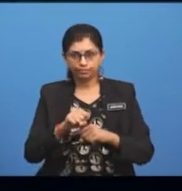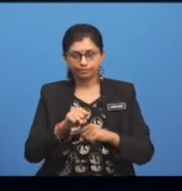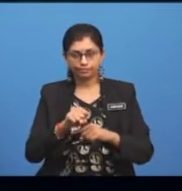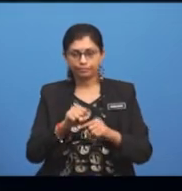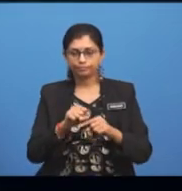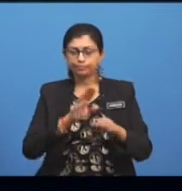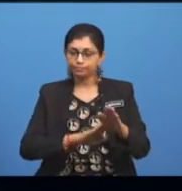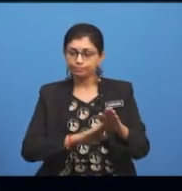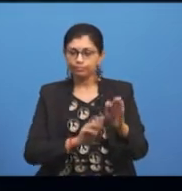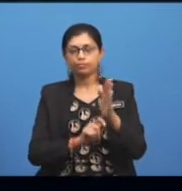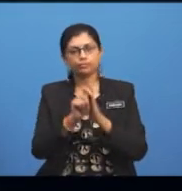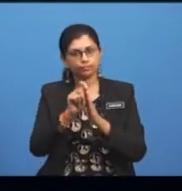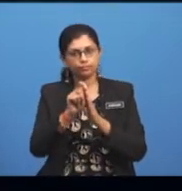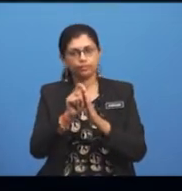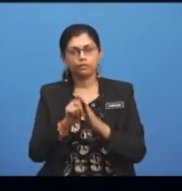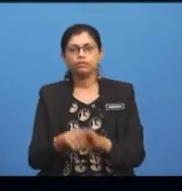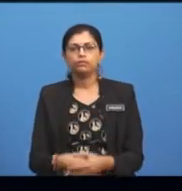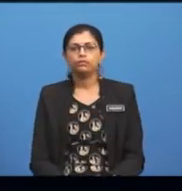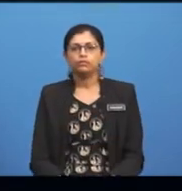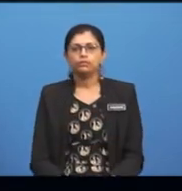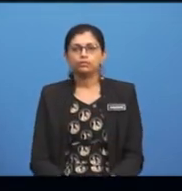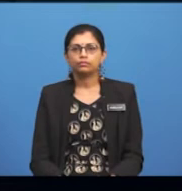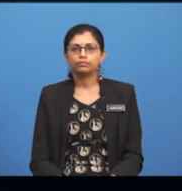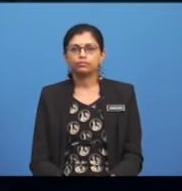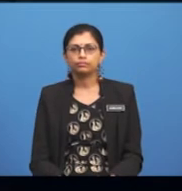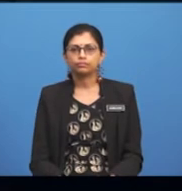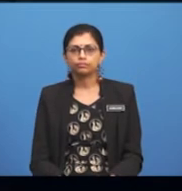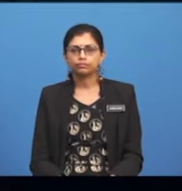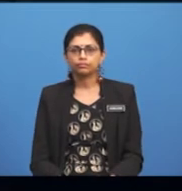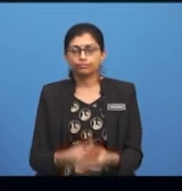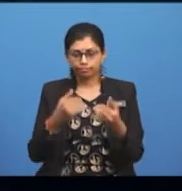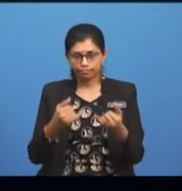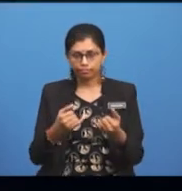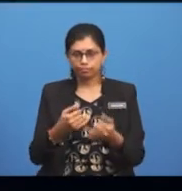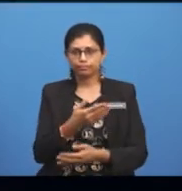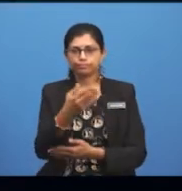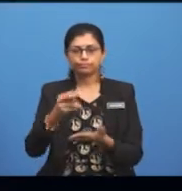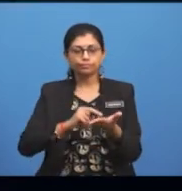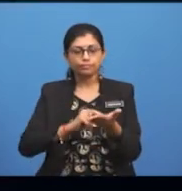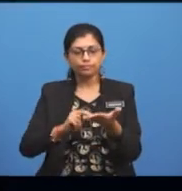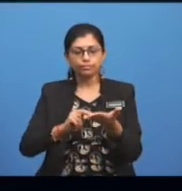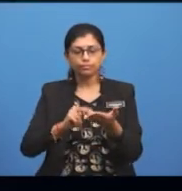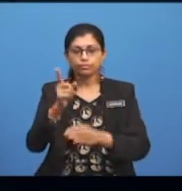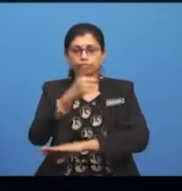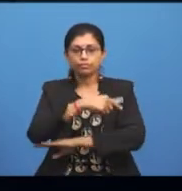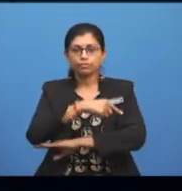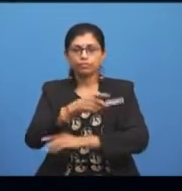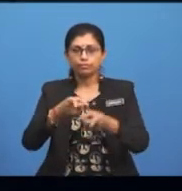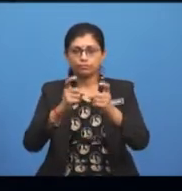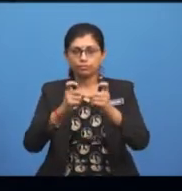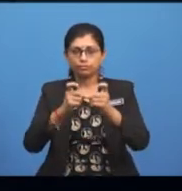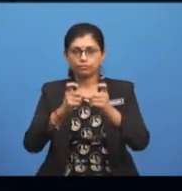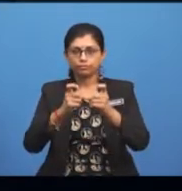pula tunjukkan pada murid-murid apa itu nilai satu lagi hal laju, iaitu hal